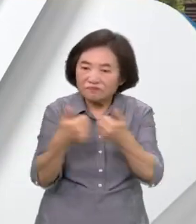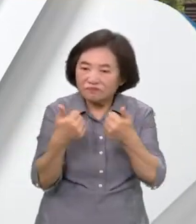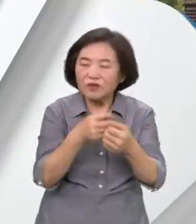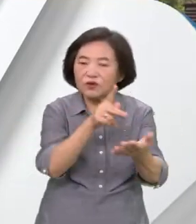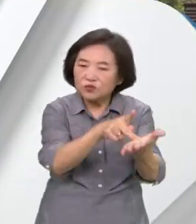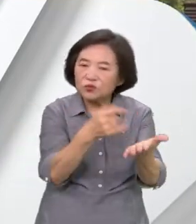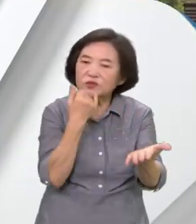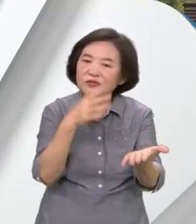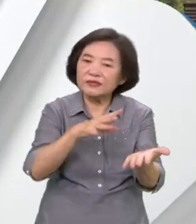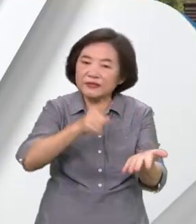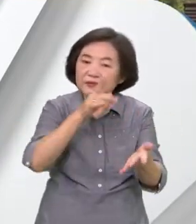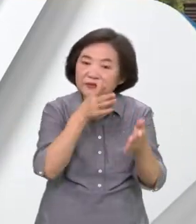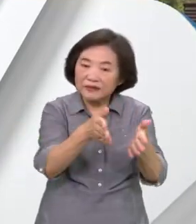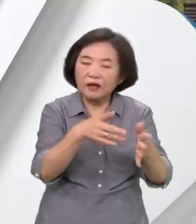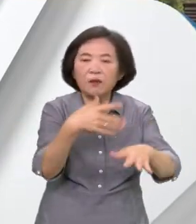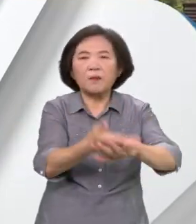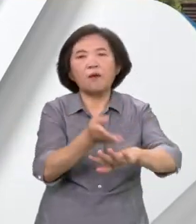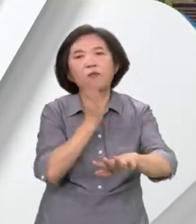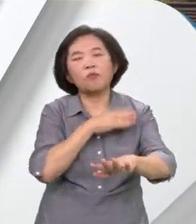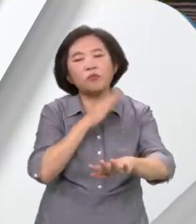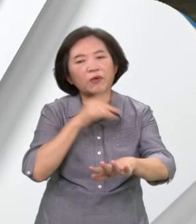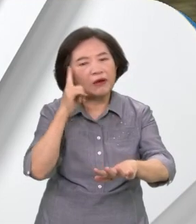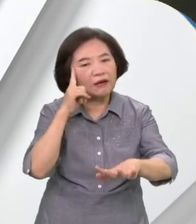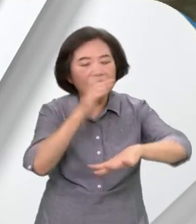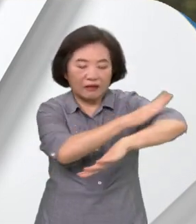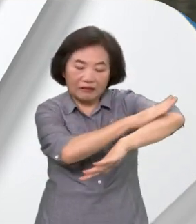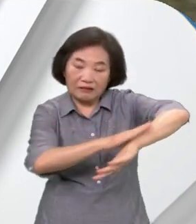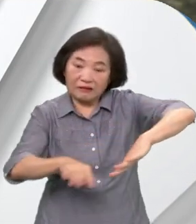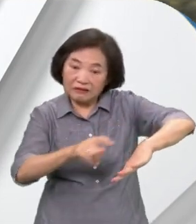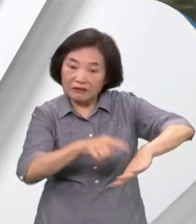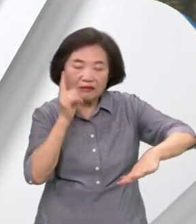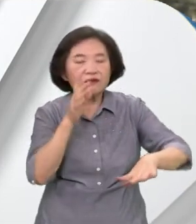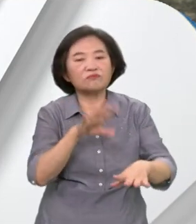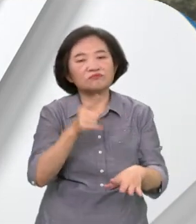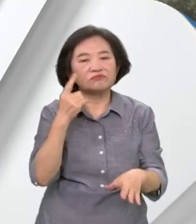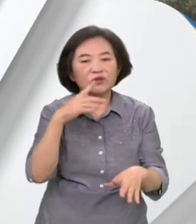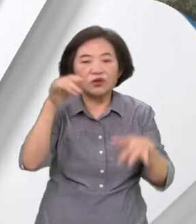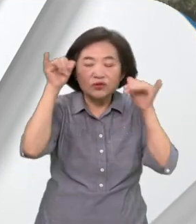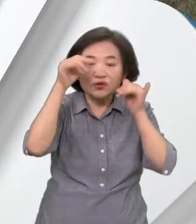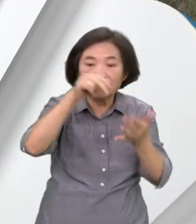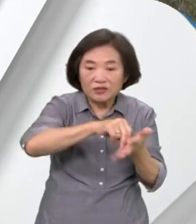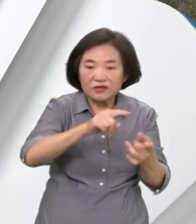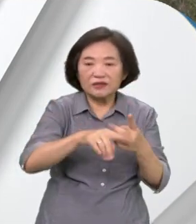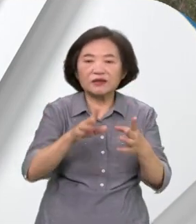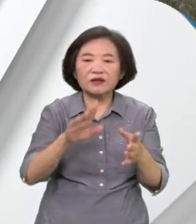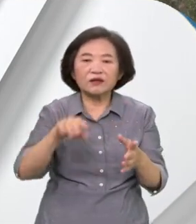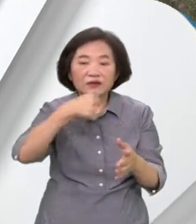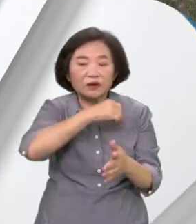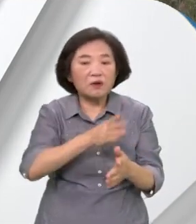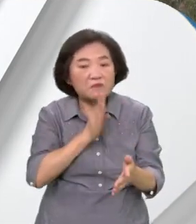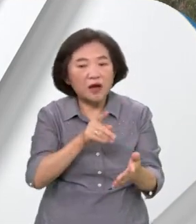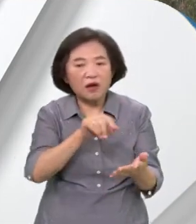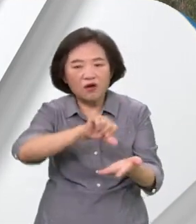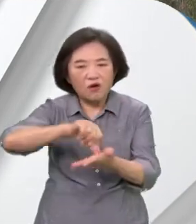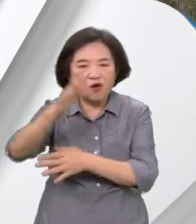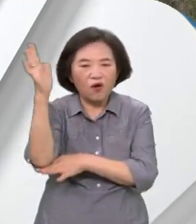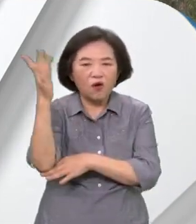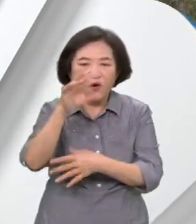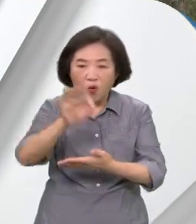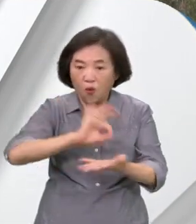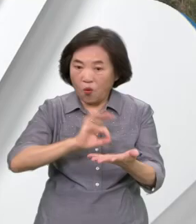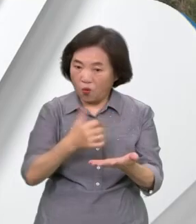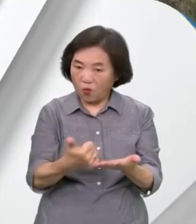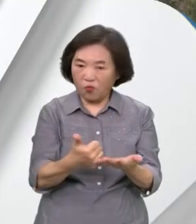式优先发放，限定每粒耕种的三排梯。而中包括牛庄、朋友的一碟，集中各景区的树